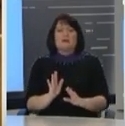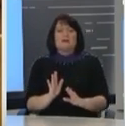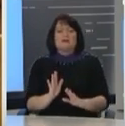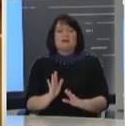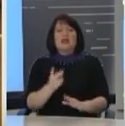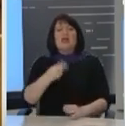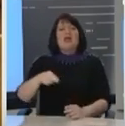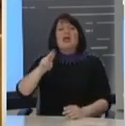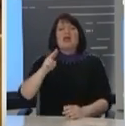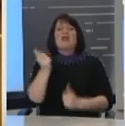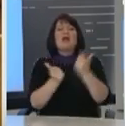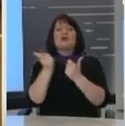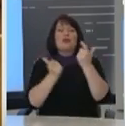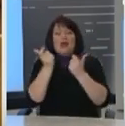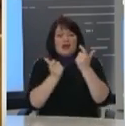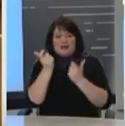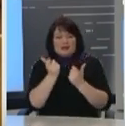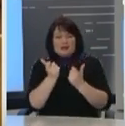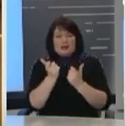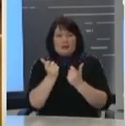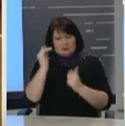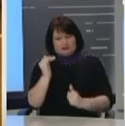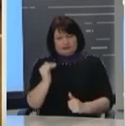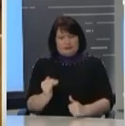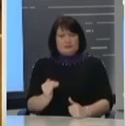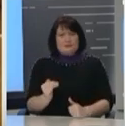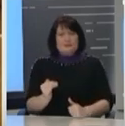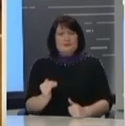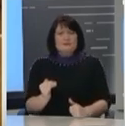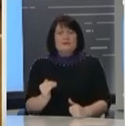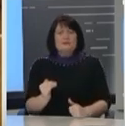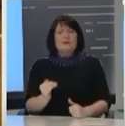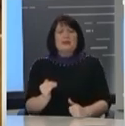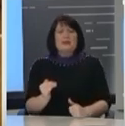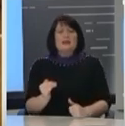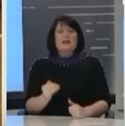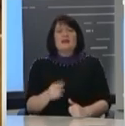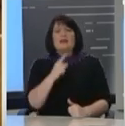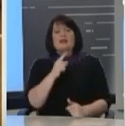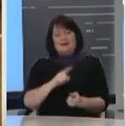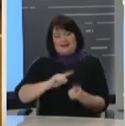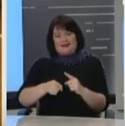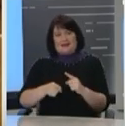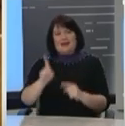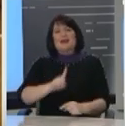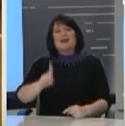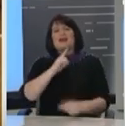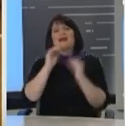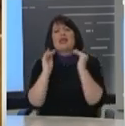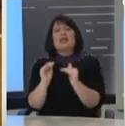δανεισμού έπεσαν σε ιστορικά χαμηλά, το τροπάρι πάλι άλλαξε, αλλά δεν άλλαξε ο